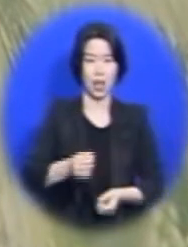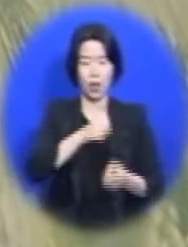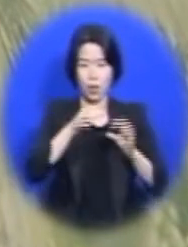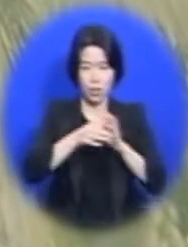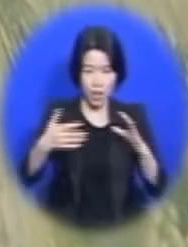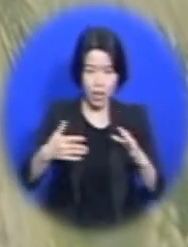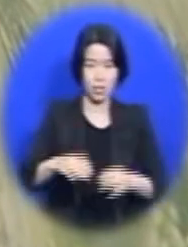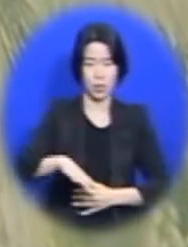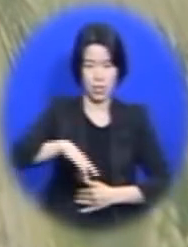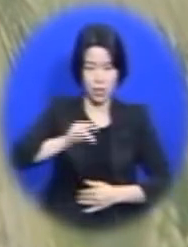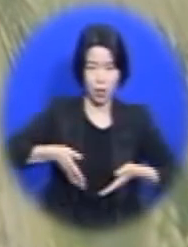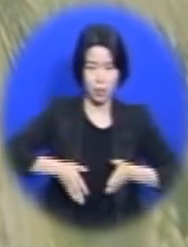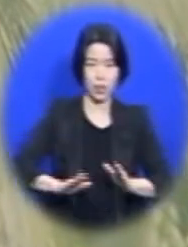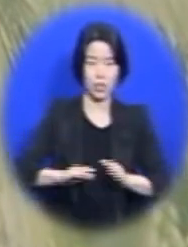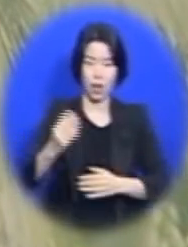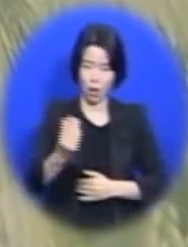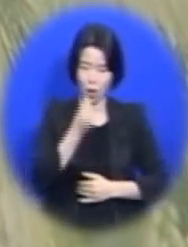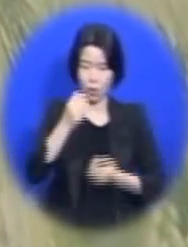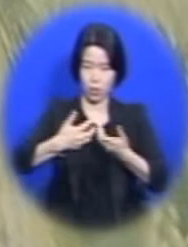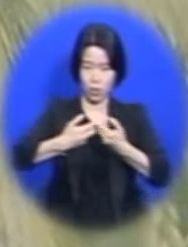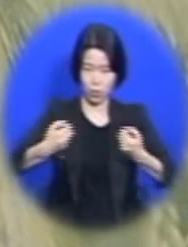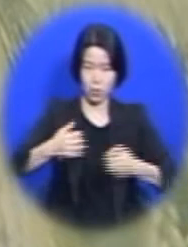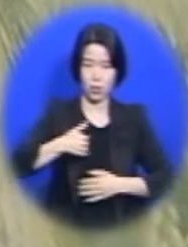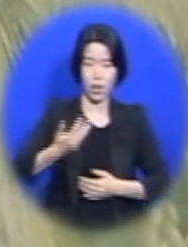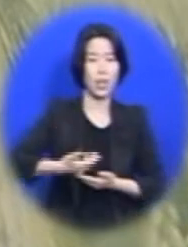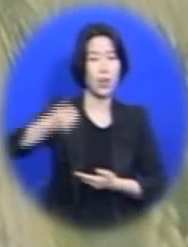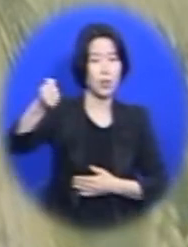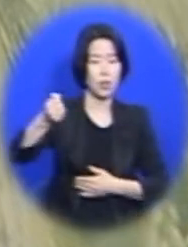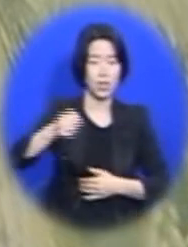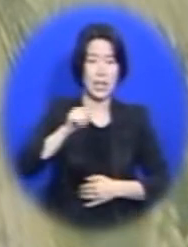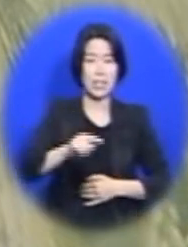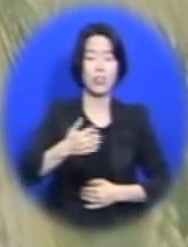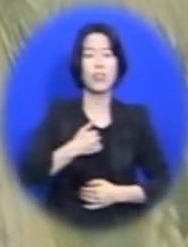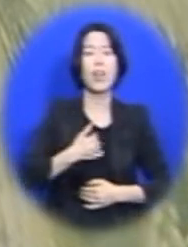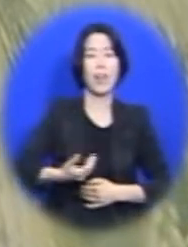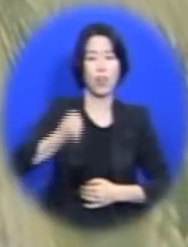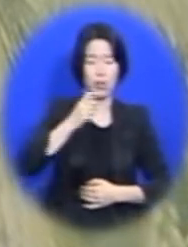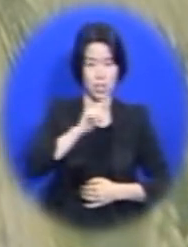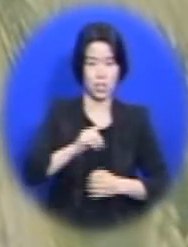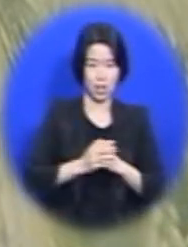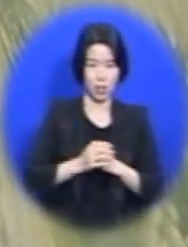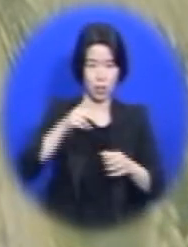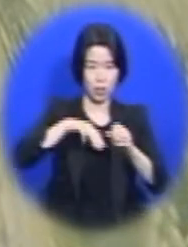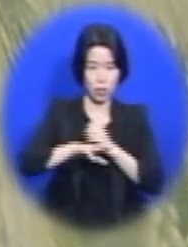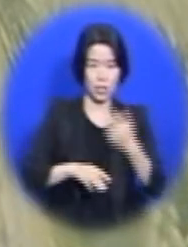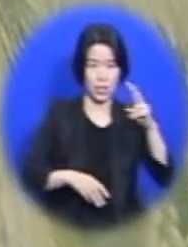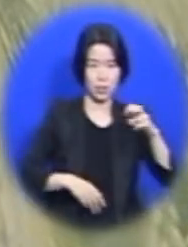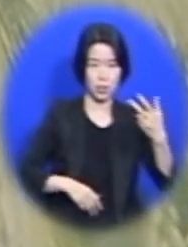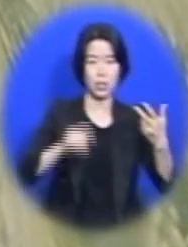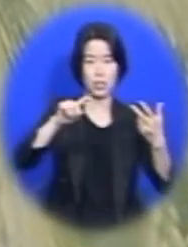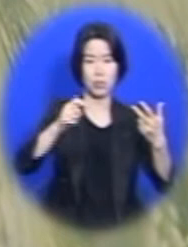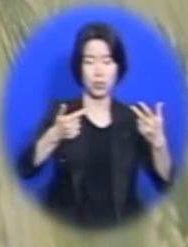물어나고 초태생은 거룩히 구별하여 내게 돌리라. 이는 내 것이니라. 출애굽기 23장